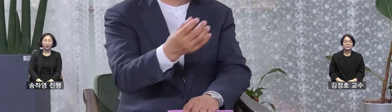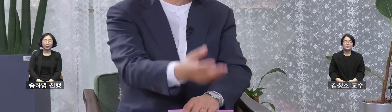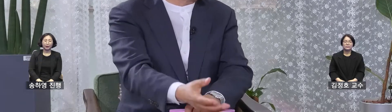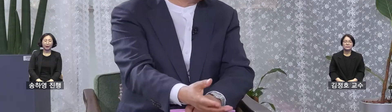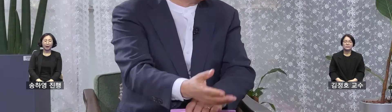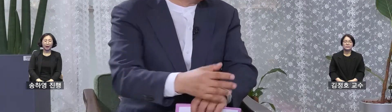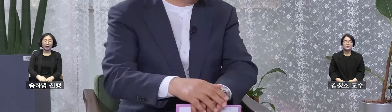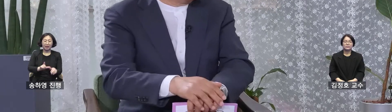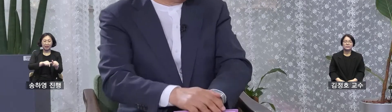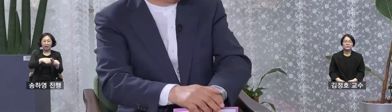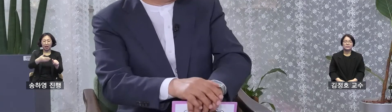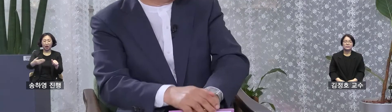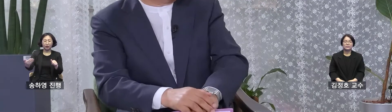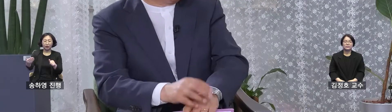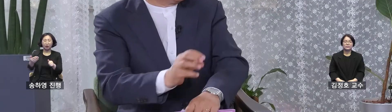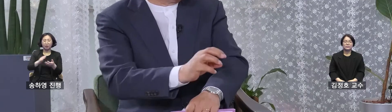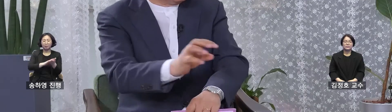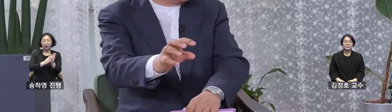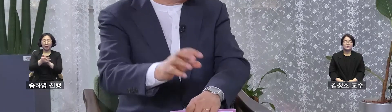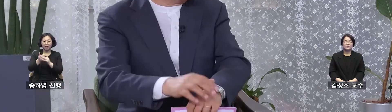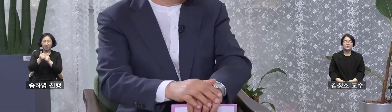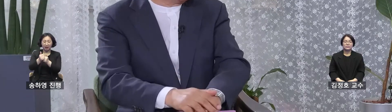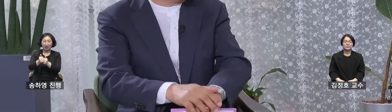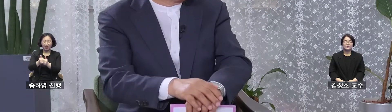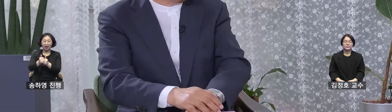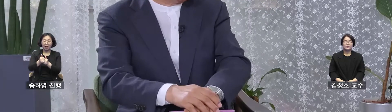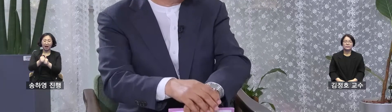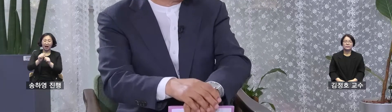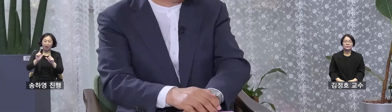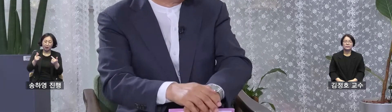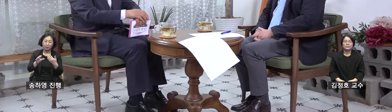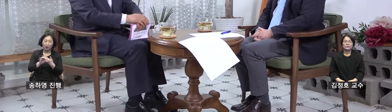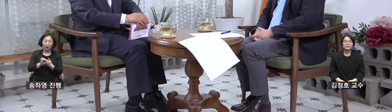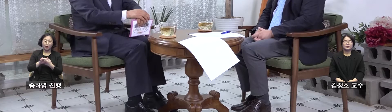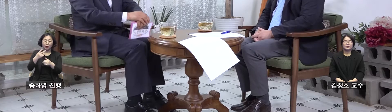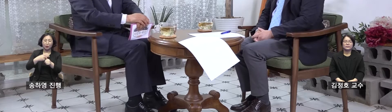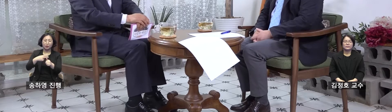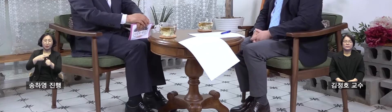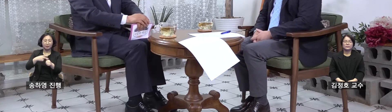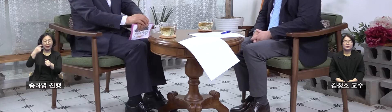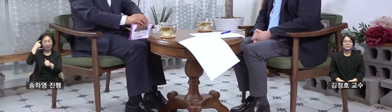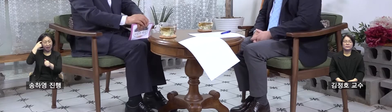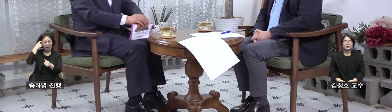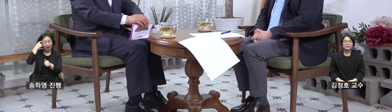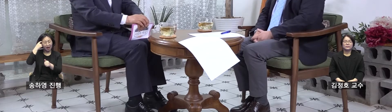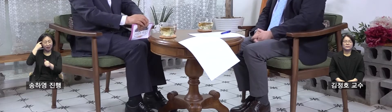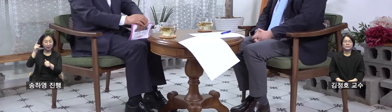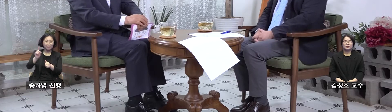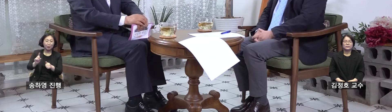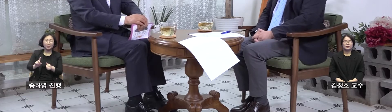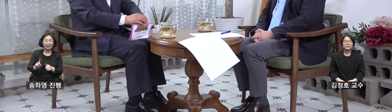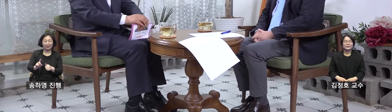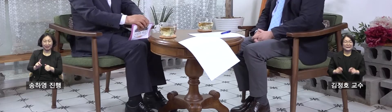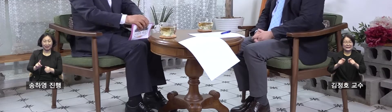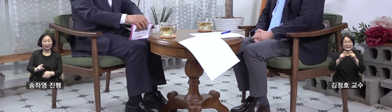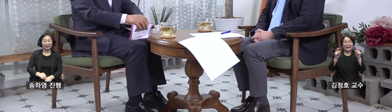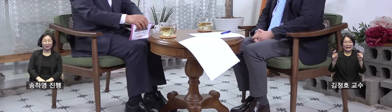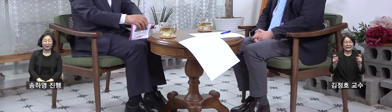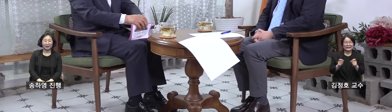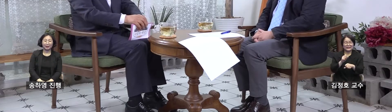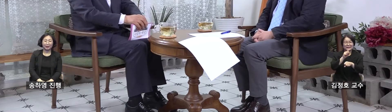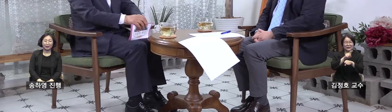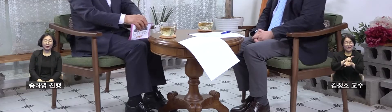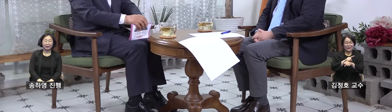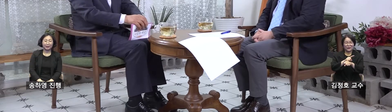흐름인지 아니면은 교수님이 앞서서 그렇게 네. 그렇게 만들어 놓으신 건지 네. 뭐 개인적인 성격과